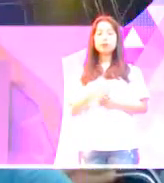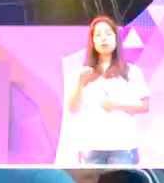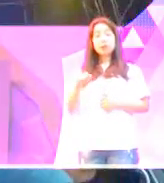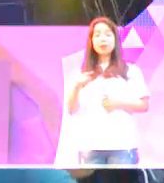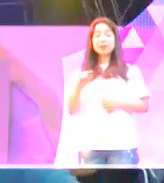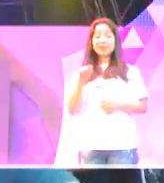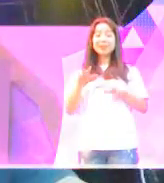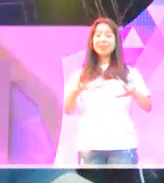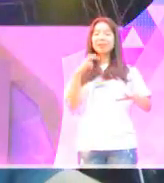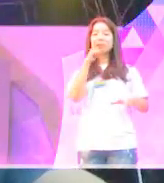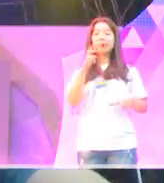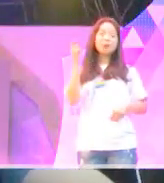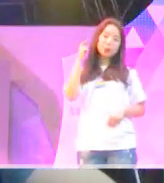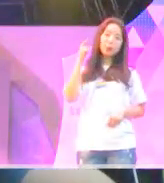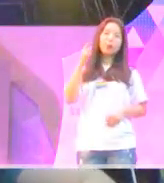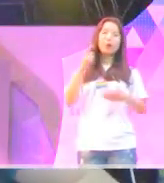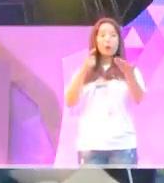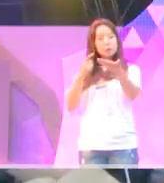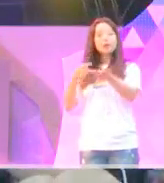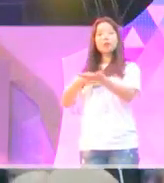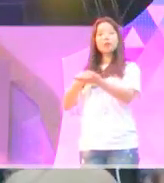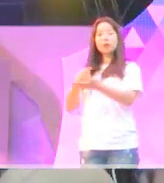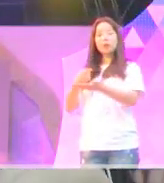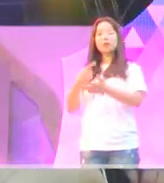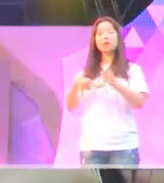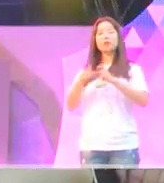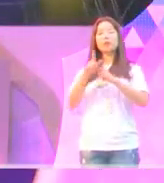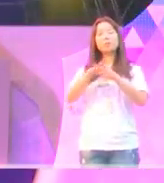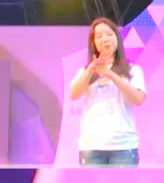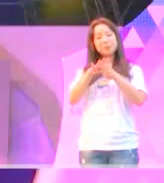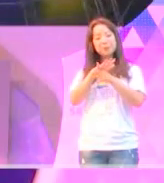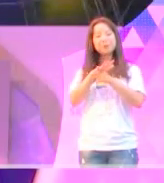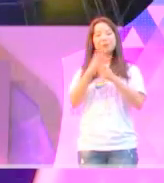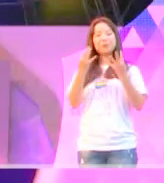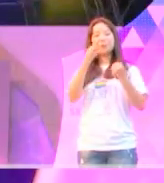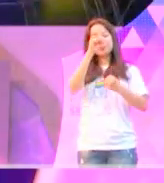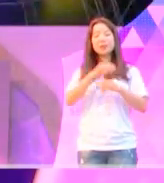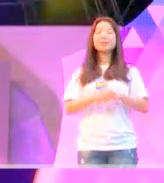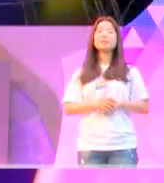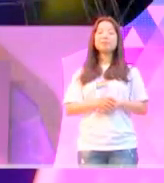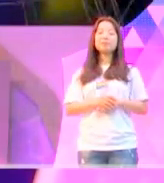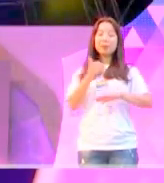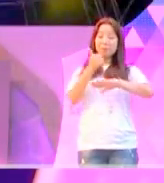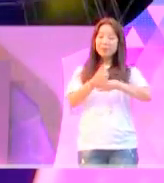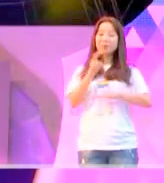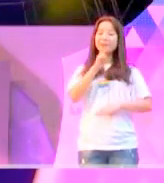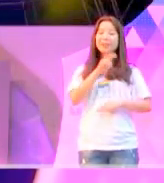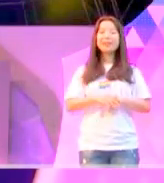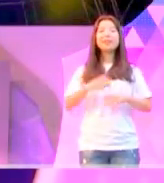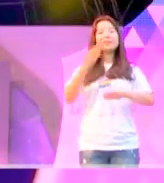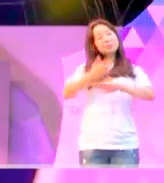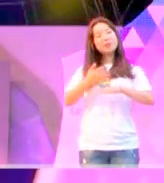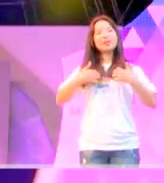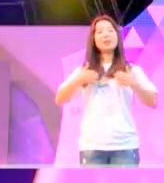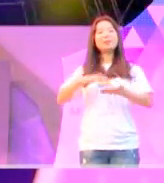듣고 여러분도 여러분 자신 더 사랑하셨으면 좋겠습니다. 저는 이 노래 부르고 내려갈게요. 감사합니다. 재밌게 놀다